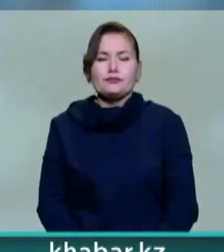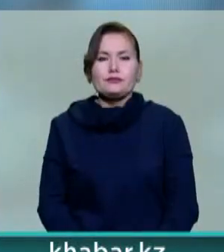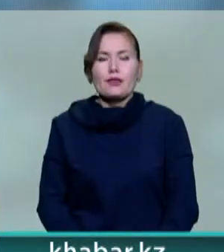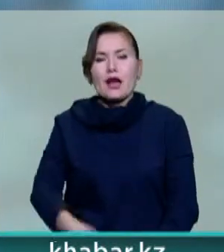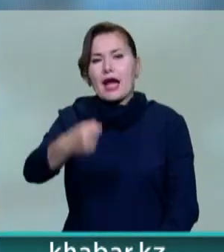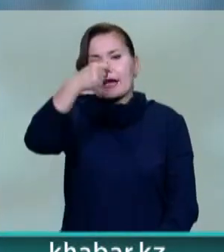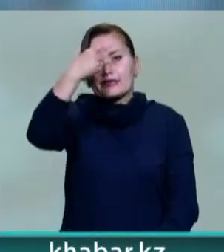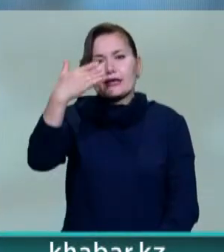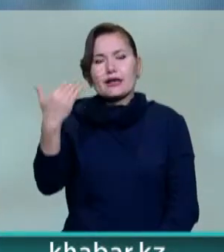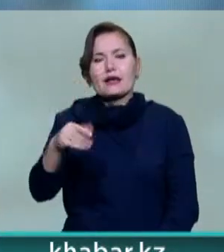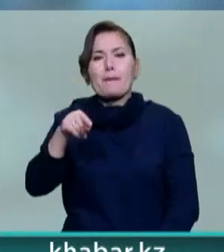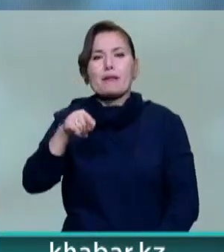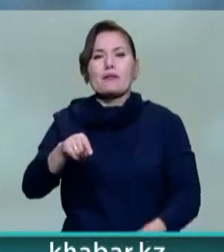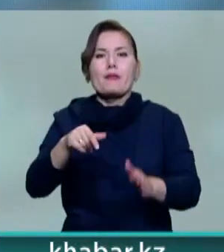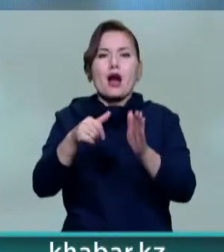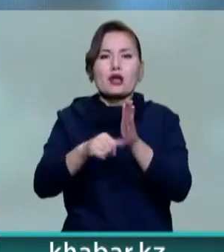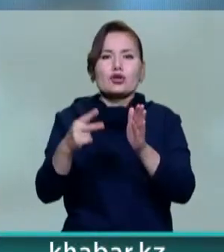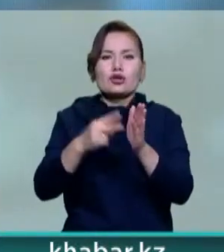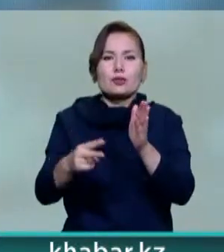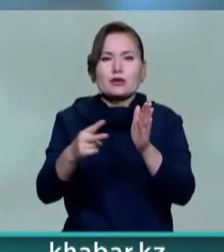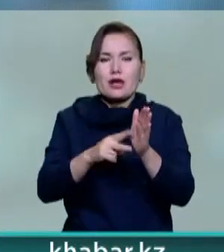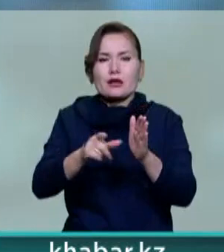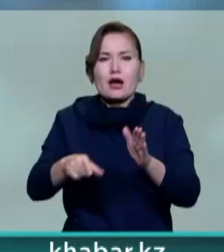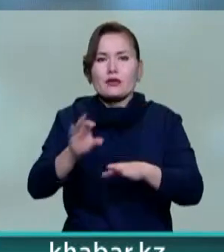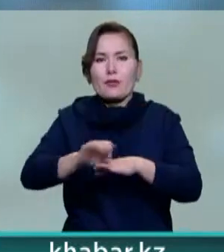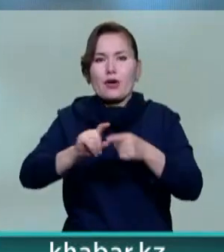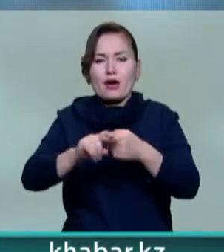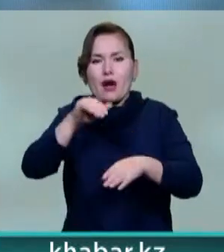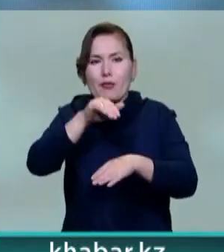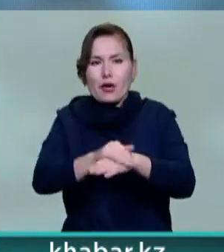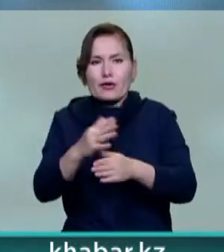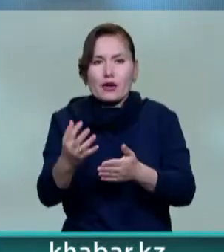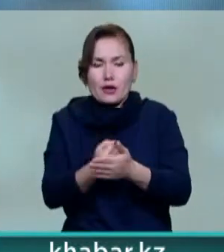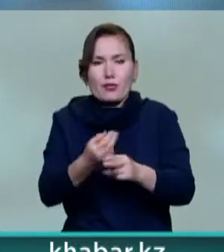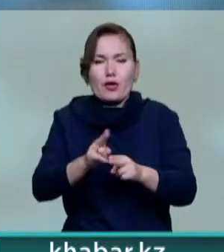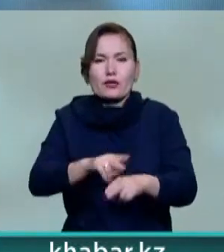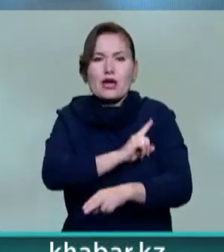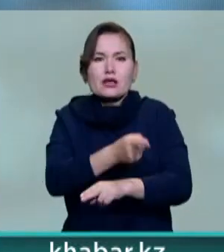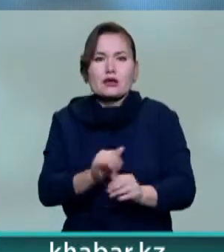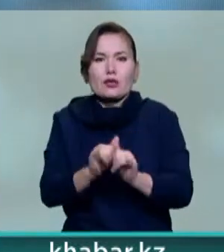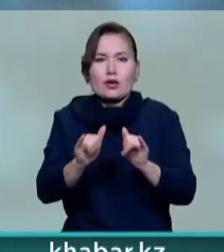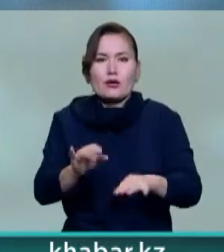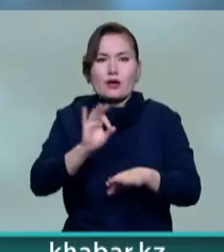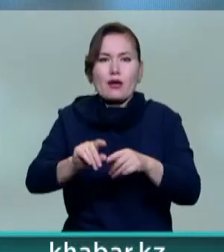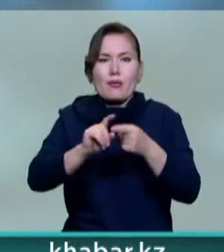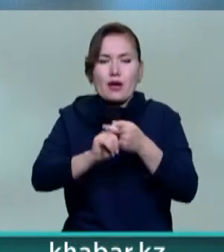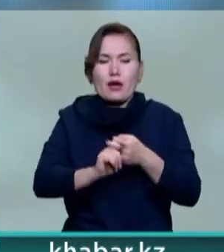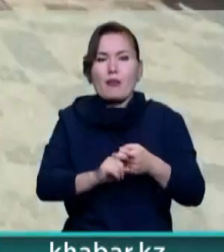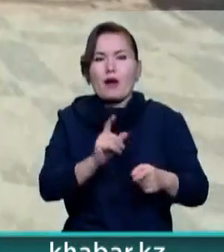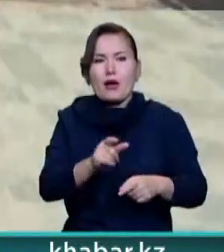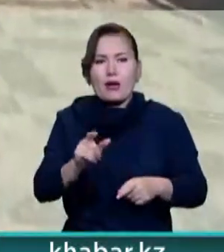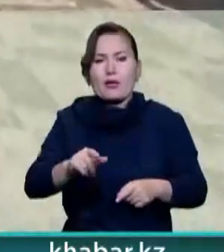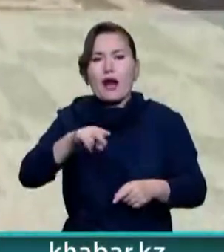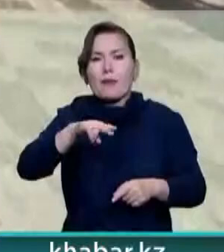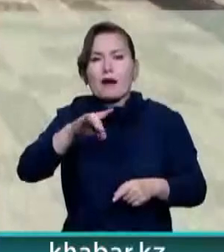Ал Чехияда 1677 адамнан коронавирус инфекциясы табылып, рекорд жаңартылды. Науқастардың дені